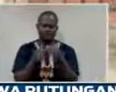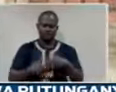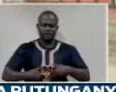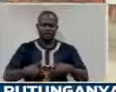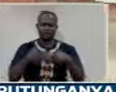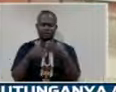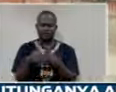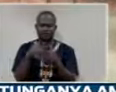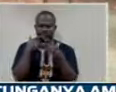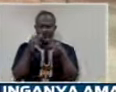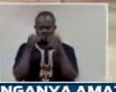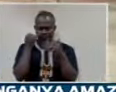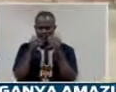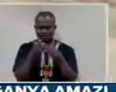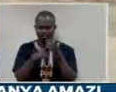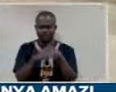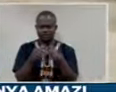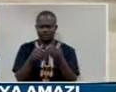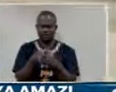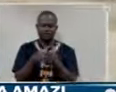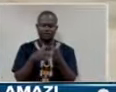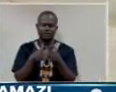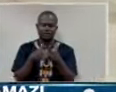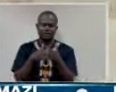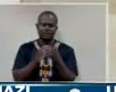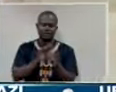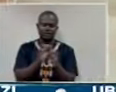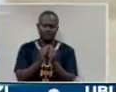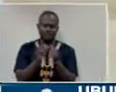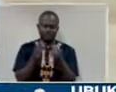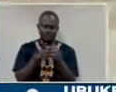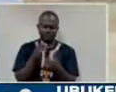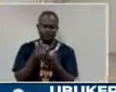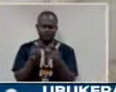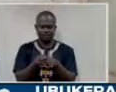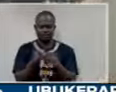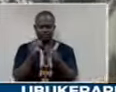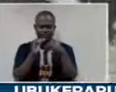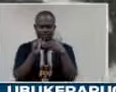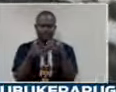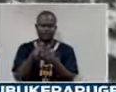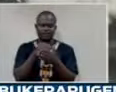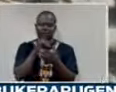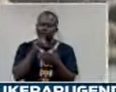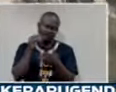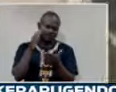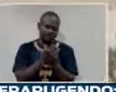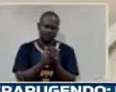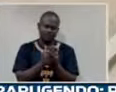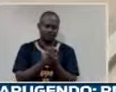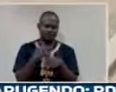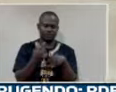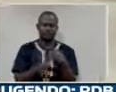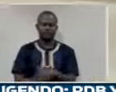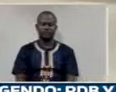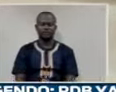muto uvuga ko nubwo ibikorwa by'ubuhanzi byazahajwe na COVID-19 kimwe n'izindi nzego, atazigera ava muri uruganda